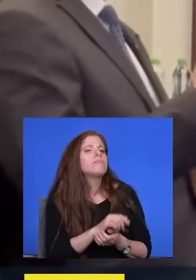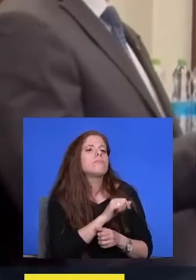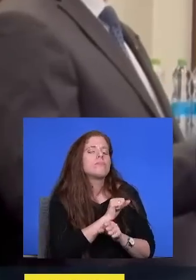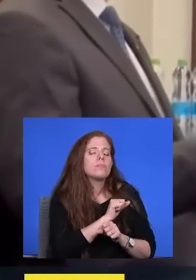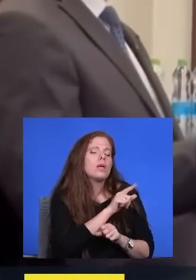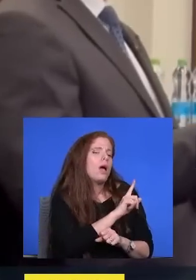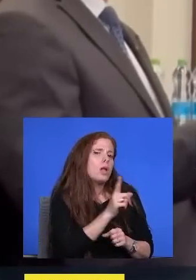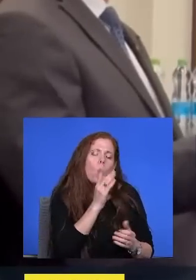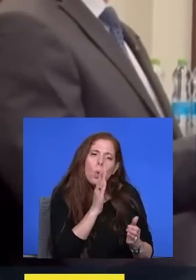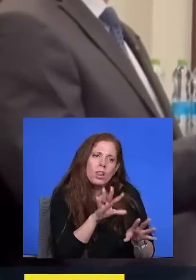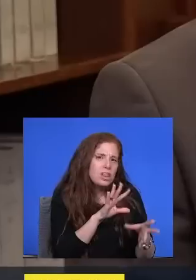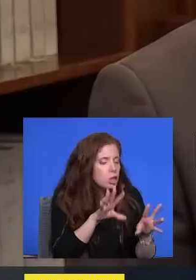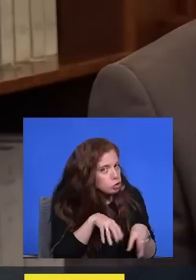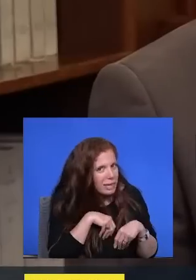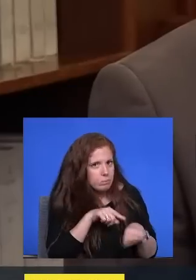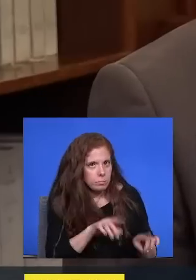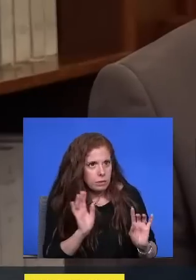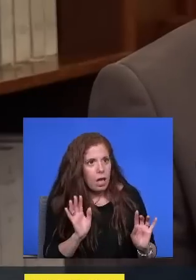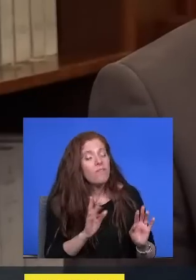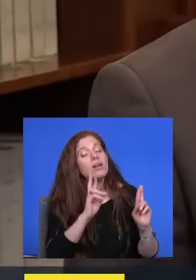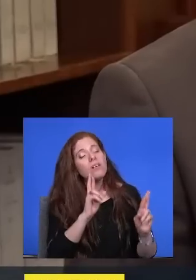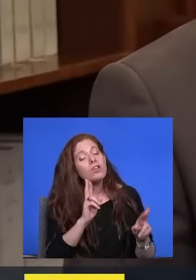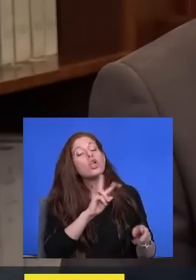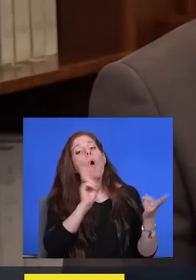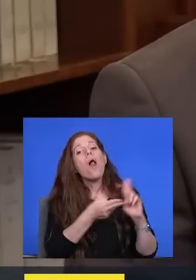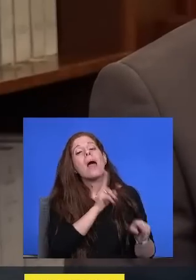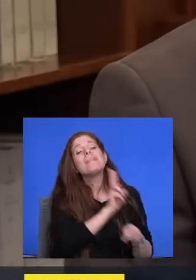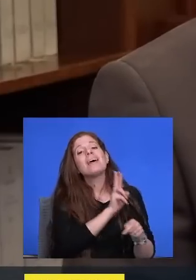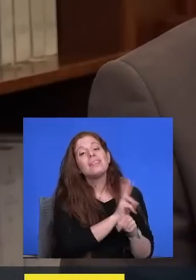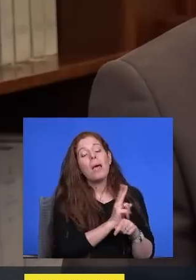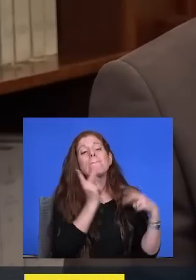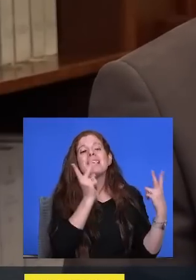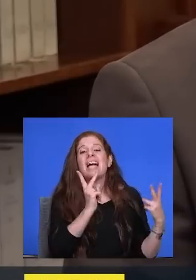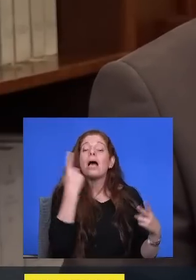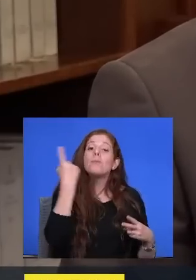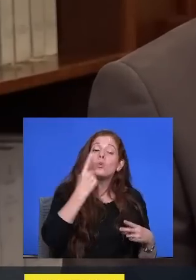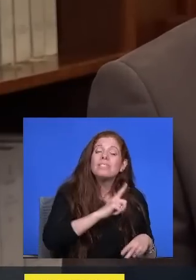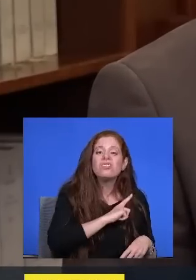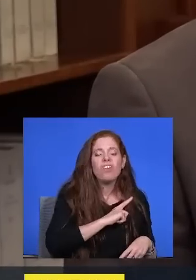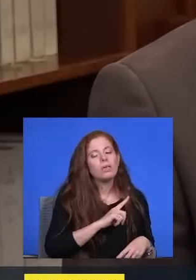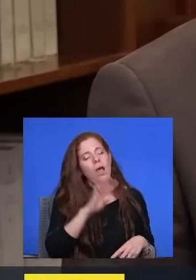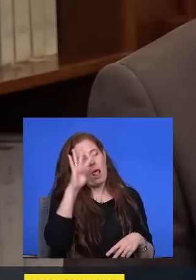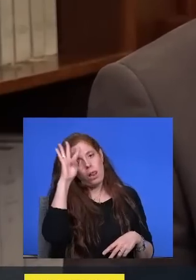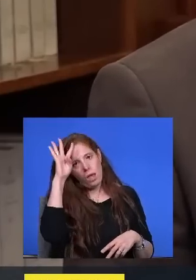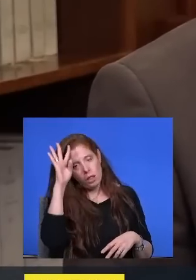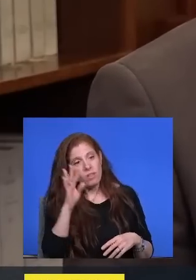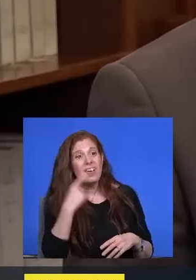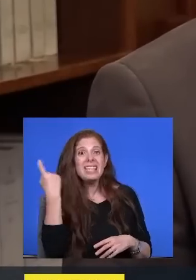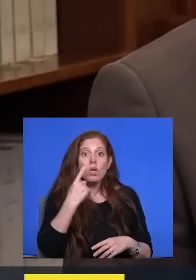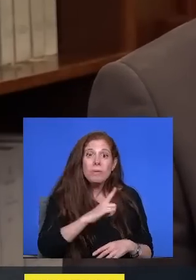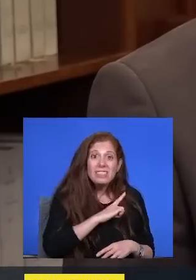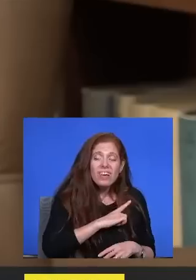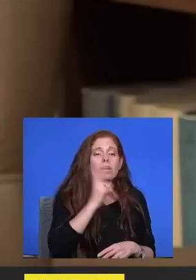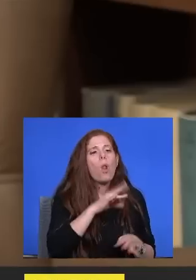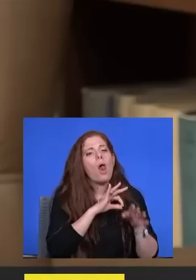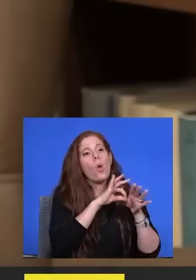אבל מקווים שהעולם ירתיע, בעיקר באמצעות איום צבאי אמין על איראן. ואת האיום הצבאי האמין הזה יכולה להוביל